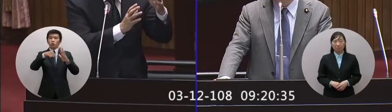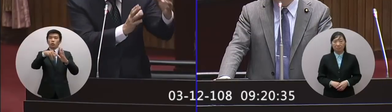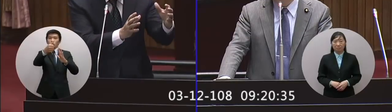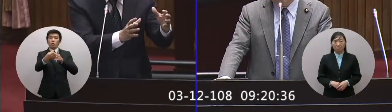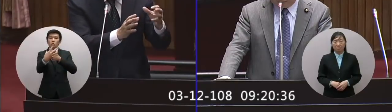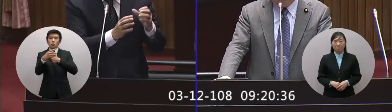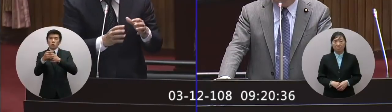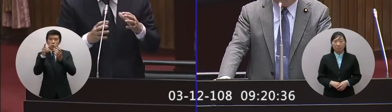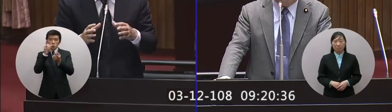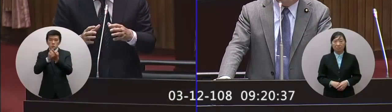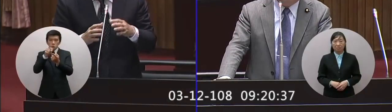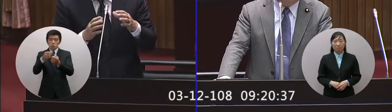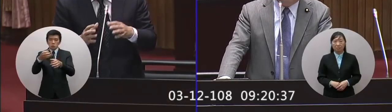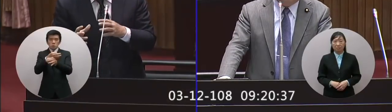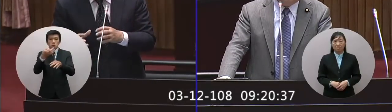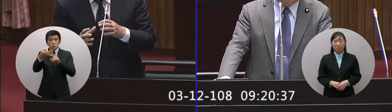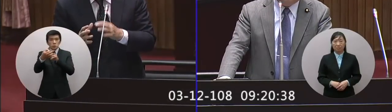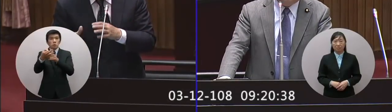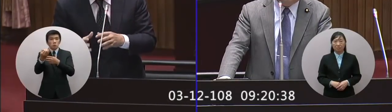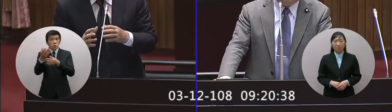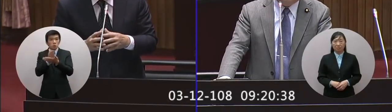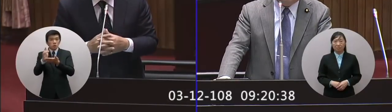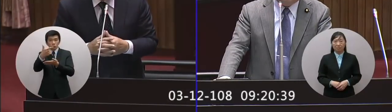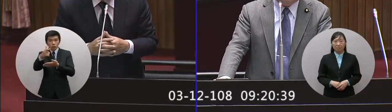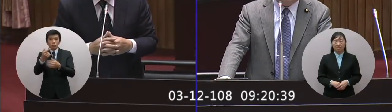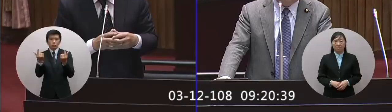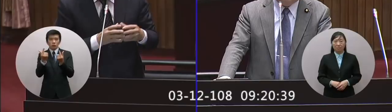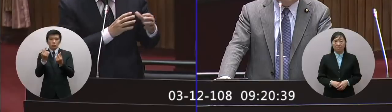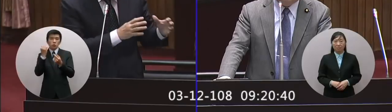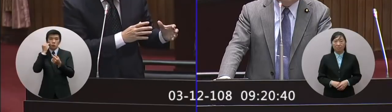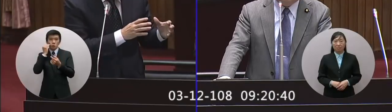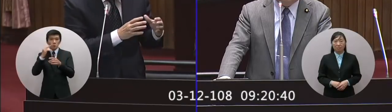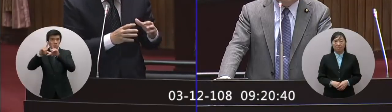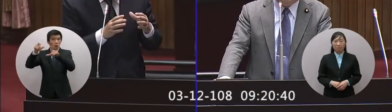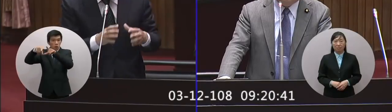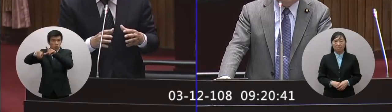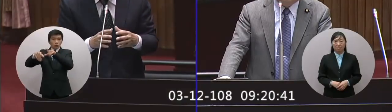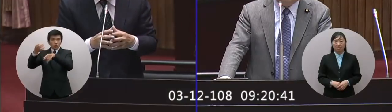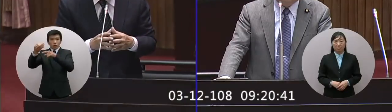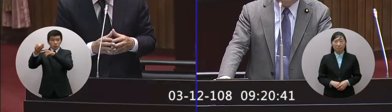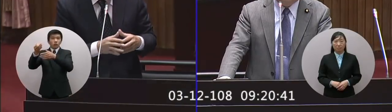家都是看大户，那不看这个几百两三百万这个小户，所以我们现在要